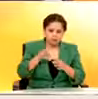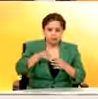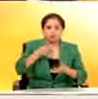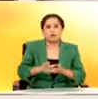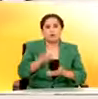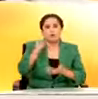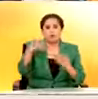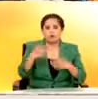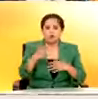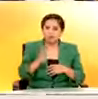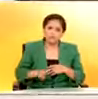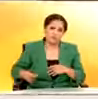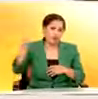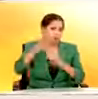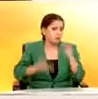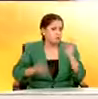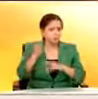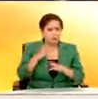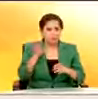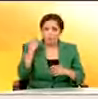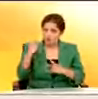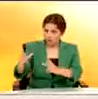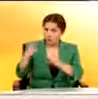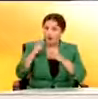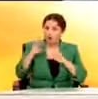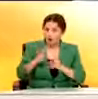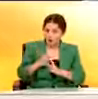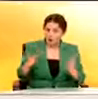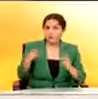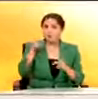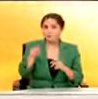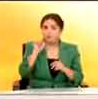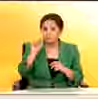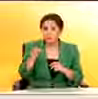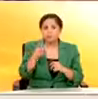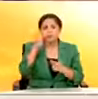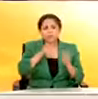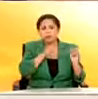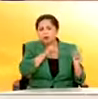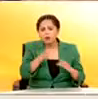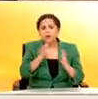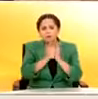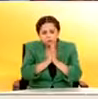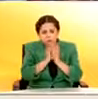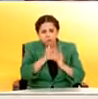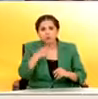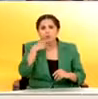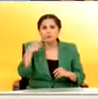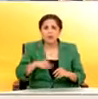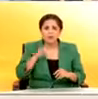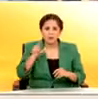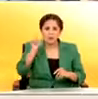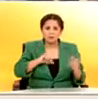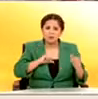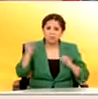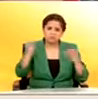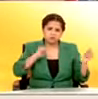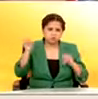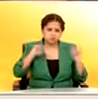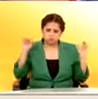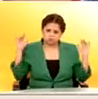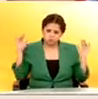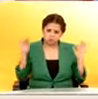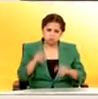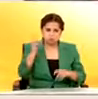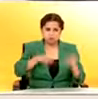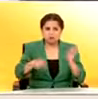का विशेष महत्व है। मुझे बताया गया कि इनके दर्शन के लिए रूस के दूर दराज से भी